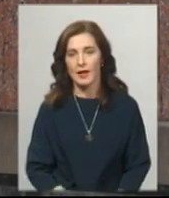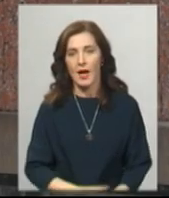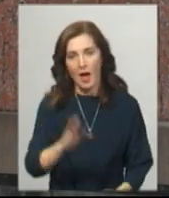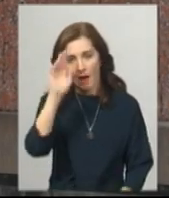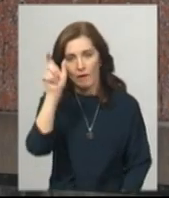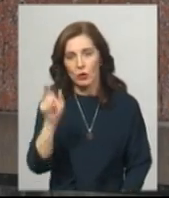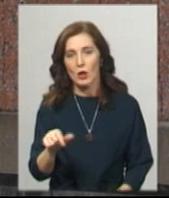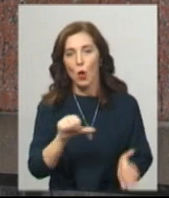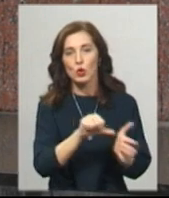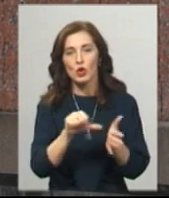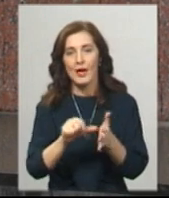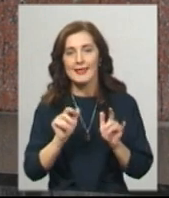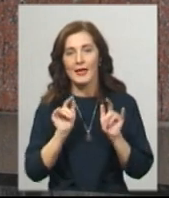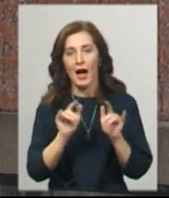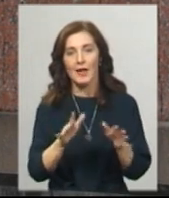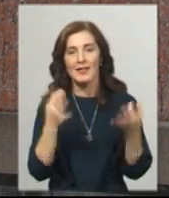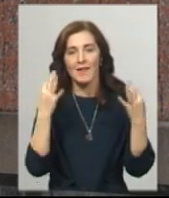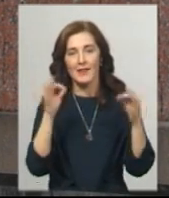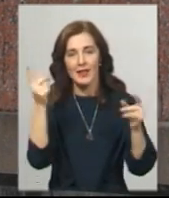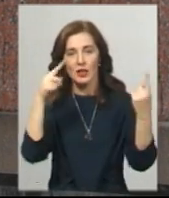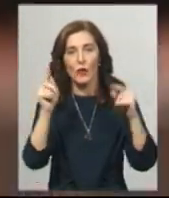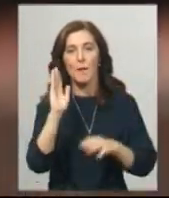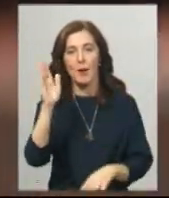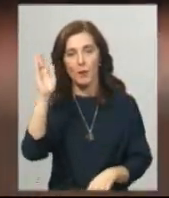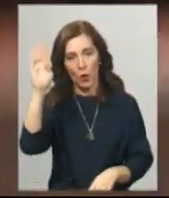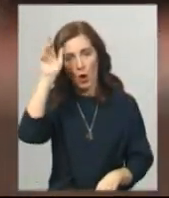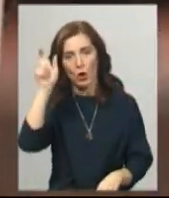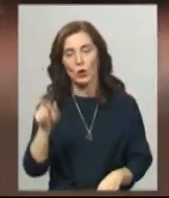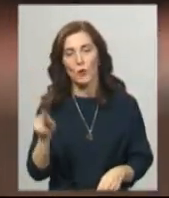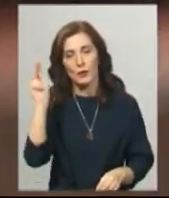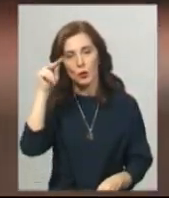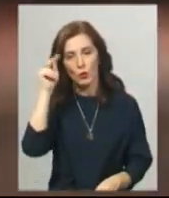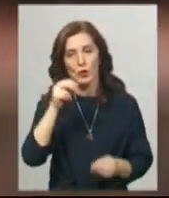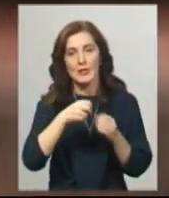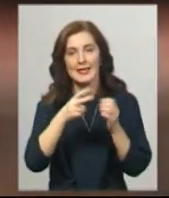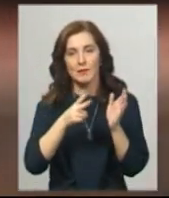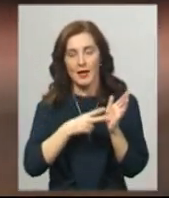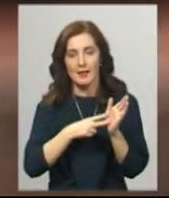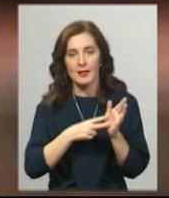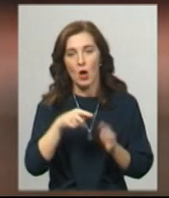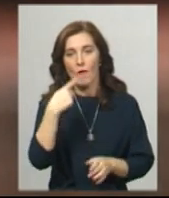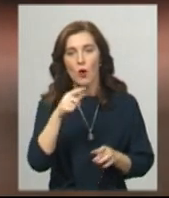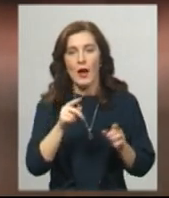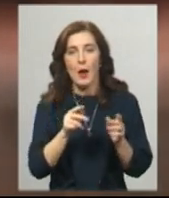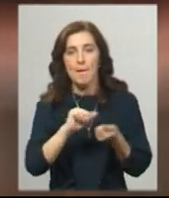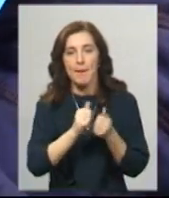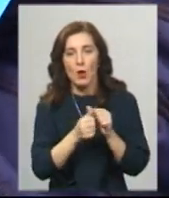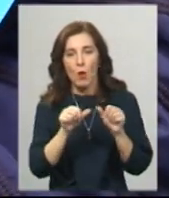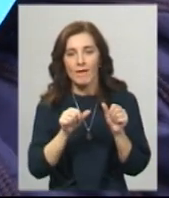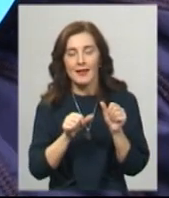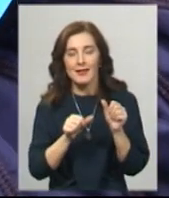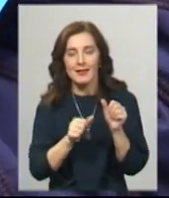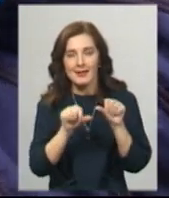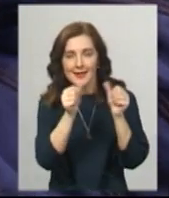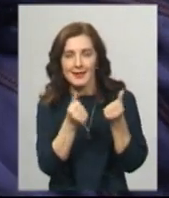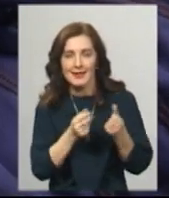Володимир Пєшков – учасник акції «Вільні творять майбутнє». Хлопець – учень Хмельницького ліцею номер 17. Каже, паперові серця виготовляли власноруч.